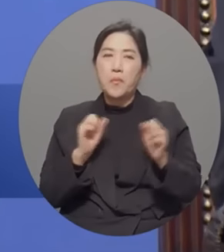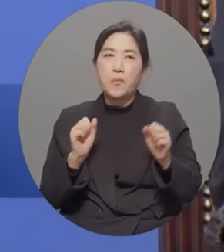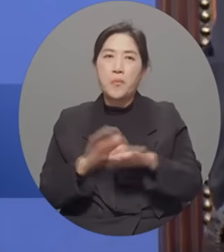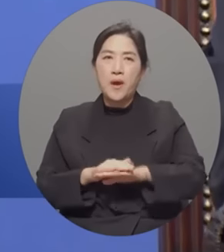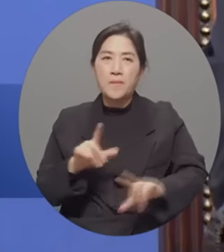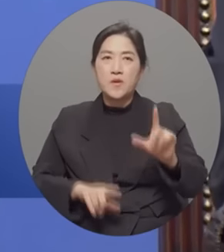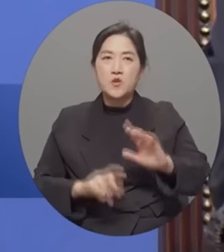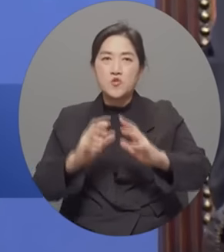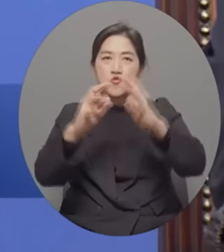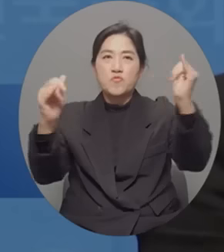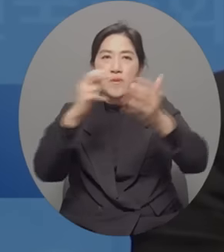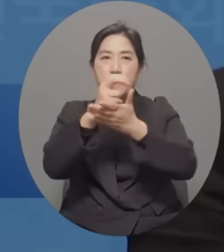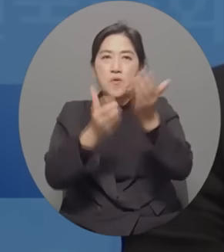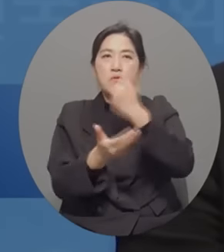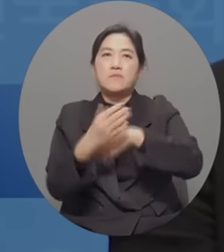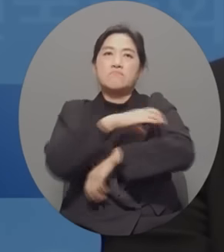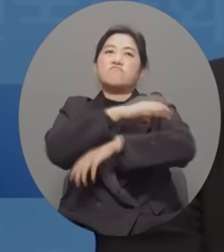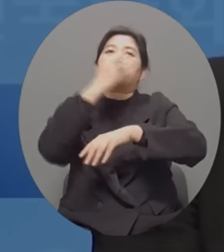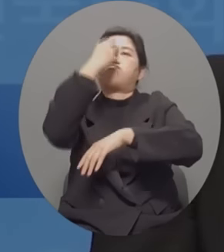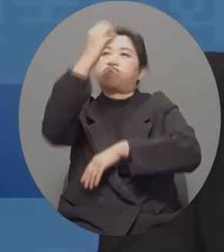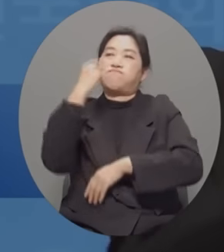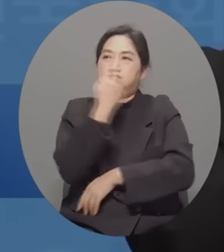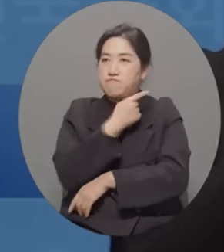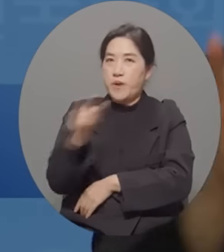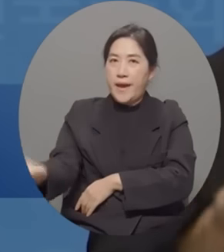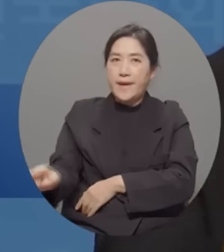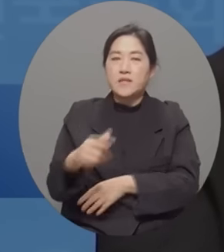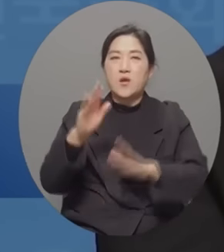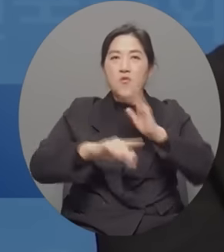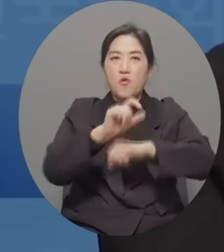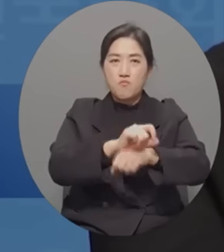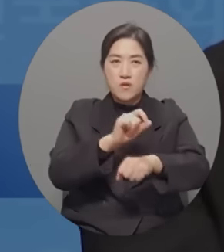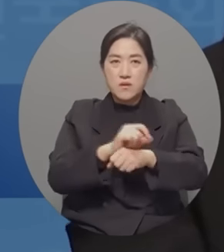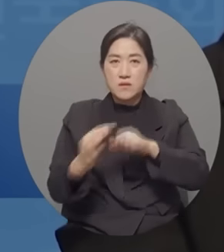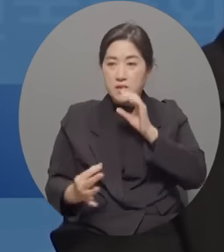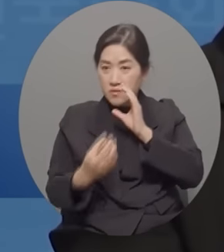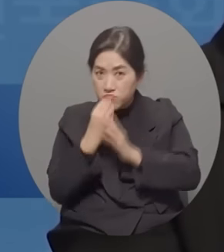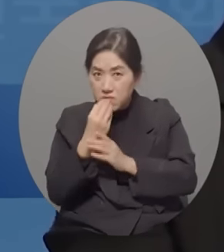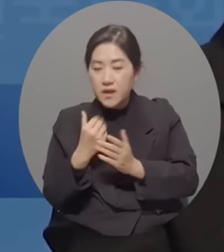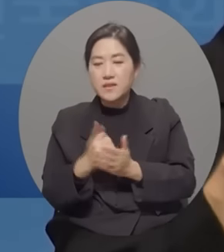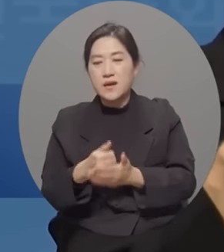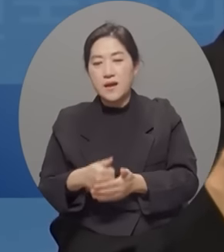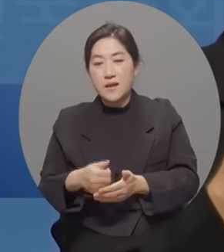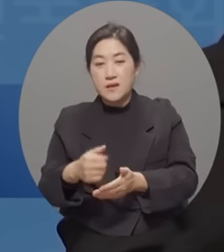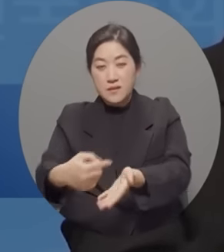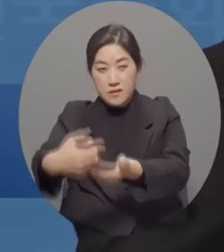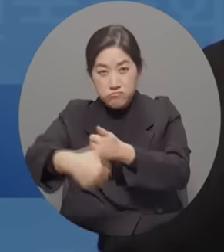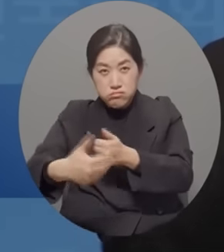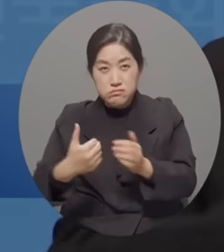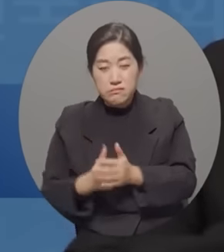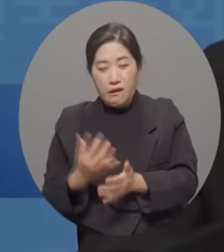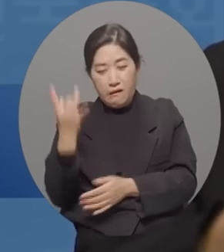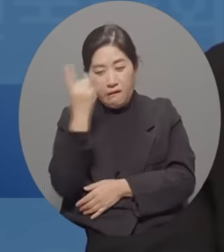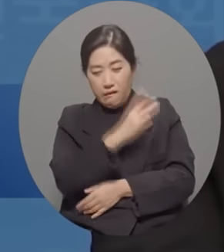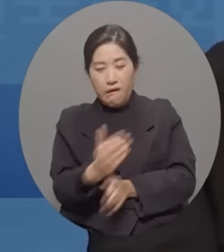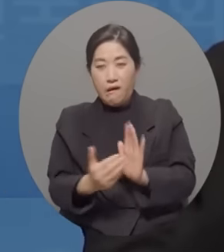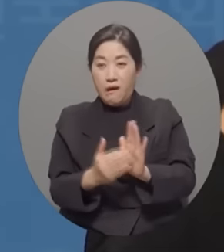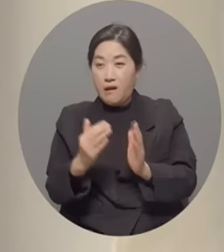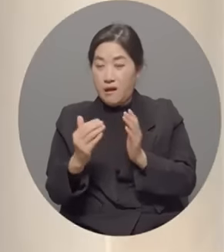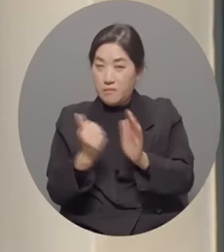다시 확인시켜줬습니다. 일선 공무원들이 뇌물을 받아도 민원인을 박절하게 대할 수